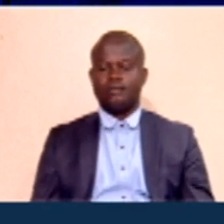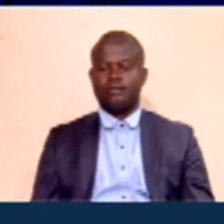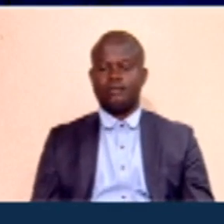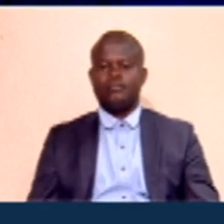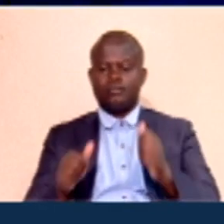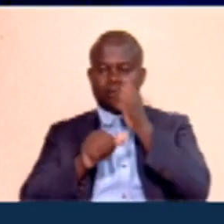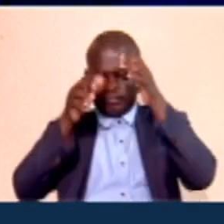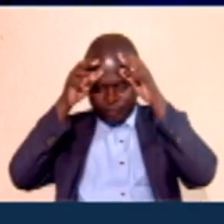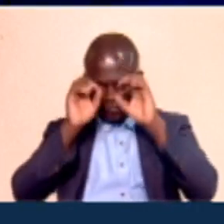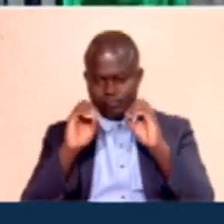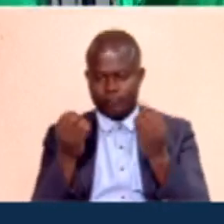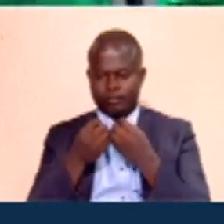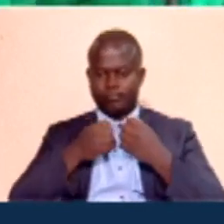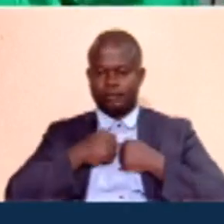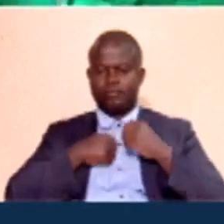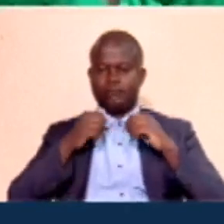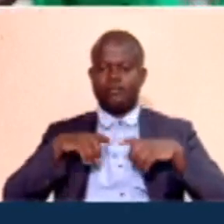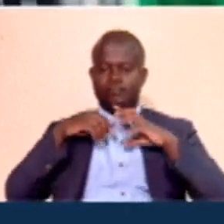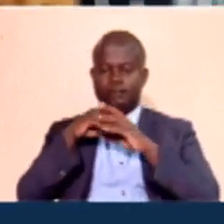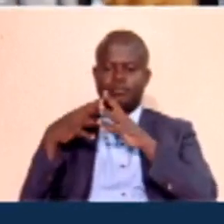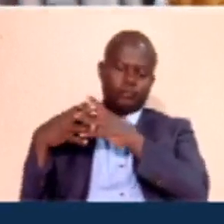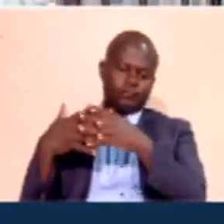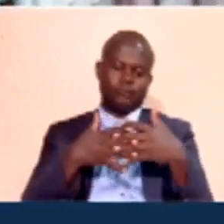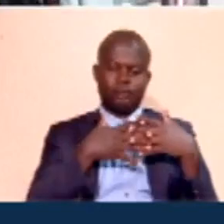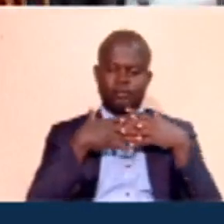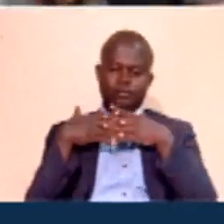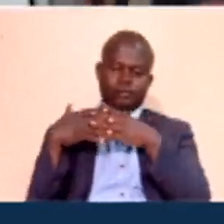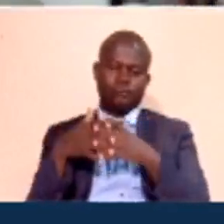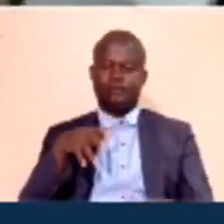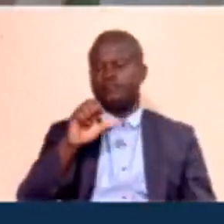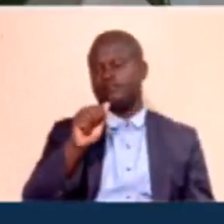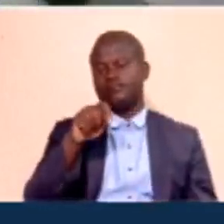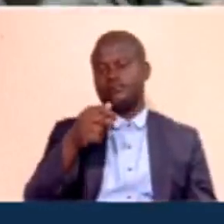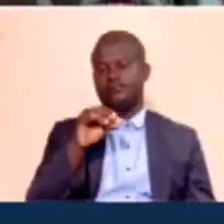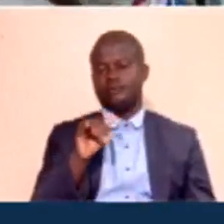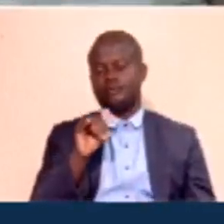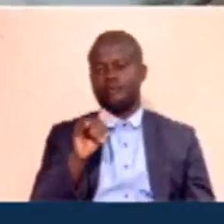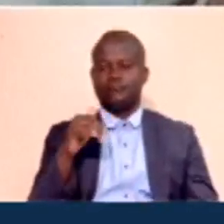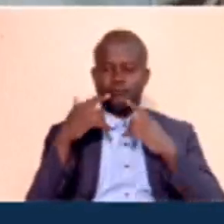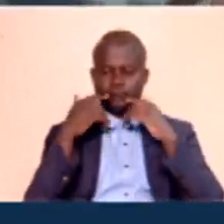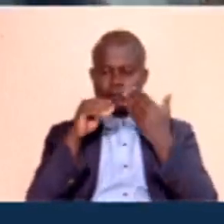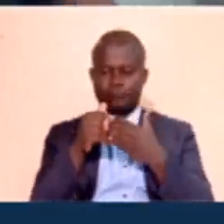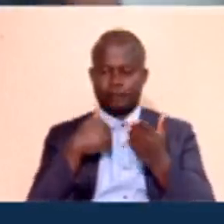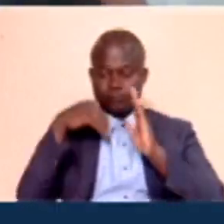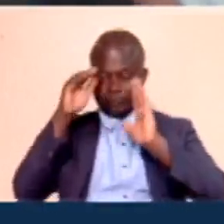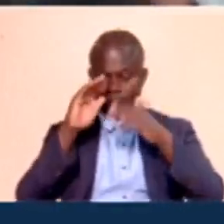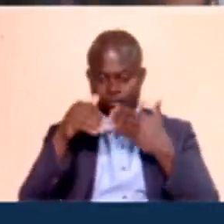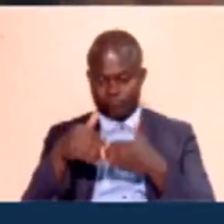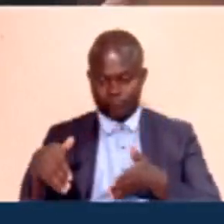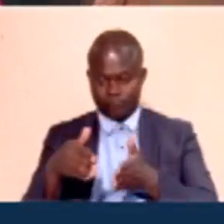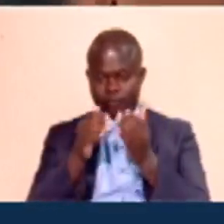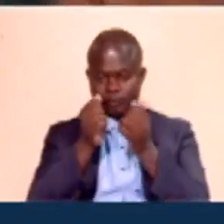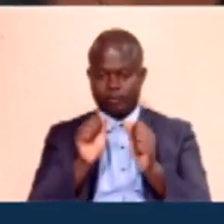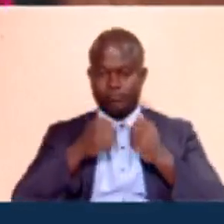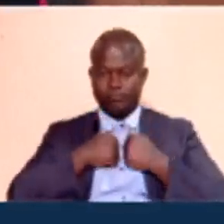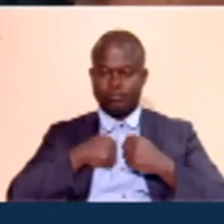Naho Vice Perezida w'umuryango w'abanyarwanda baba muri Leta Zunze Ubumwe za Amerika Katika Ijuka yemeza ko nabo bagira uruhare mu nzira yo kwibohora